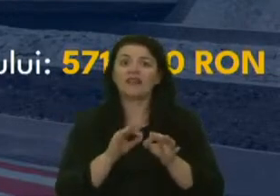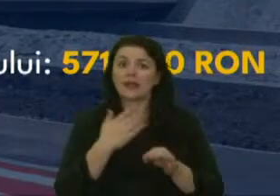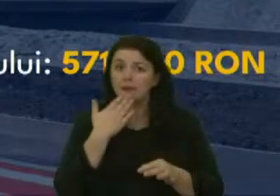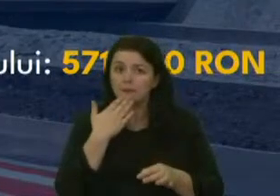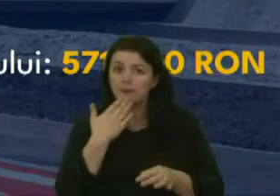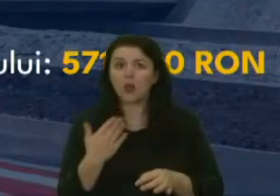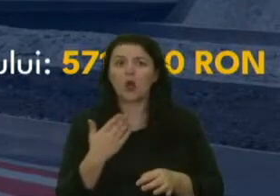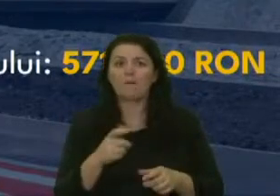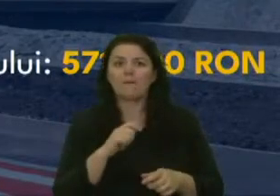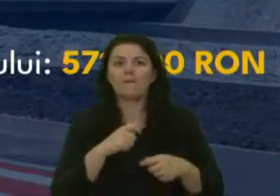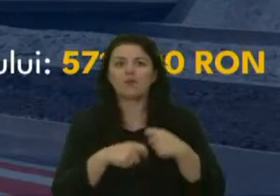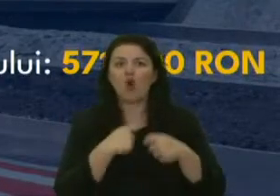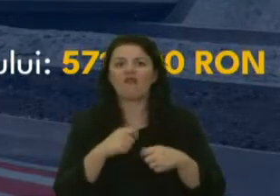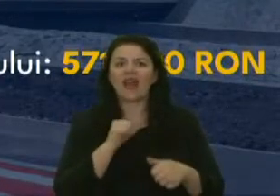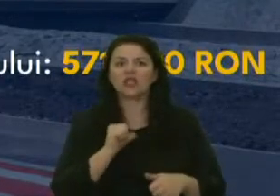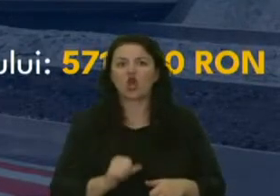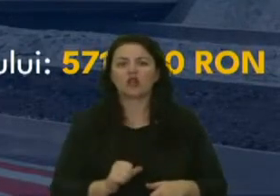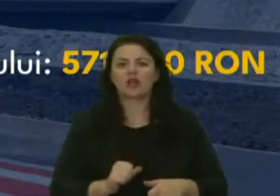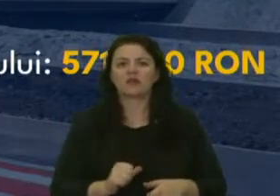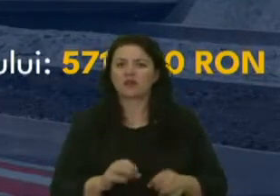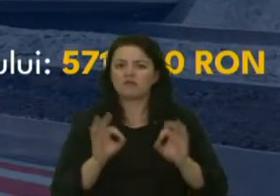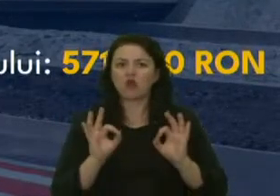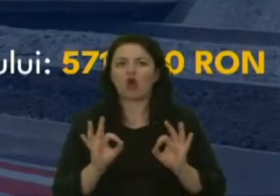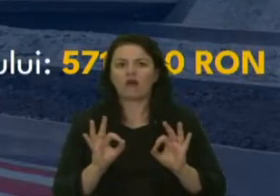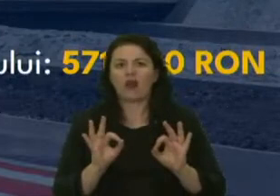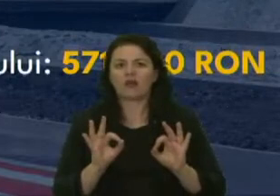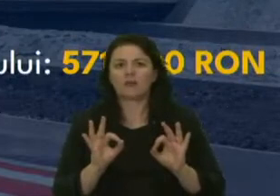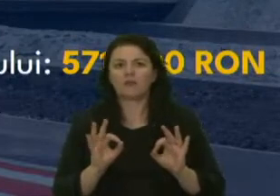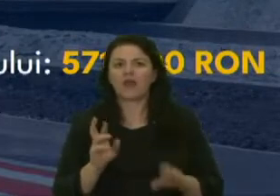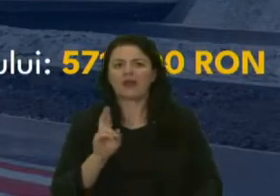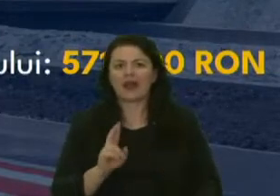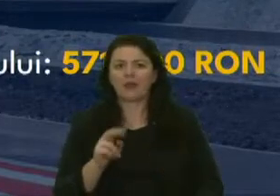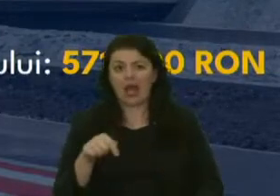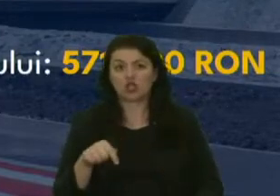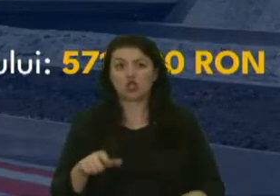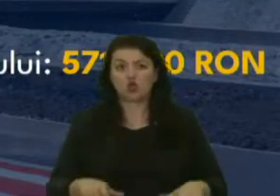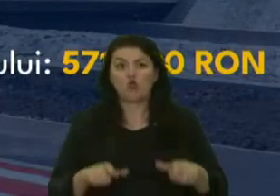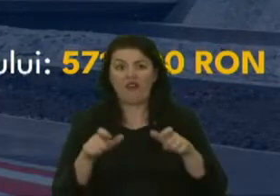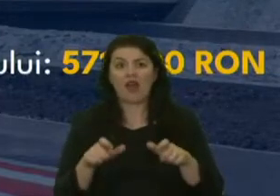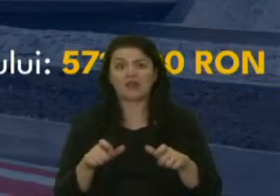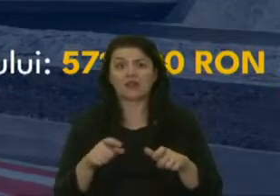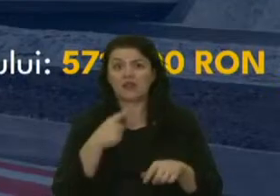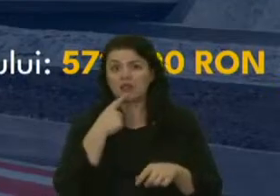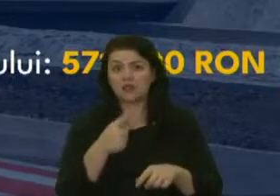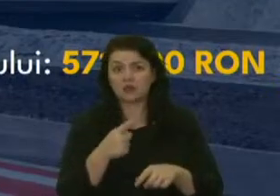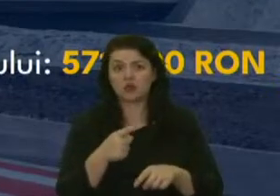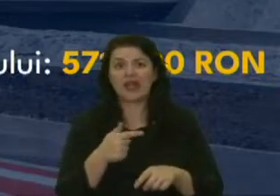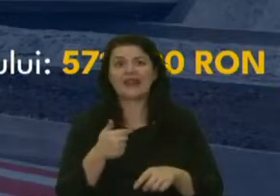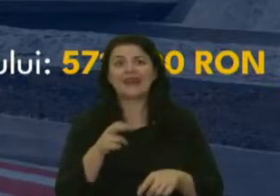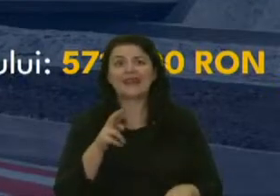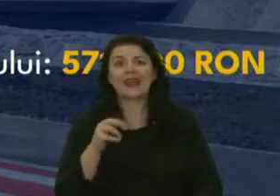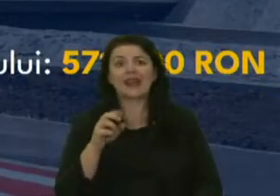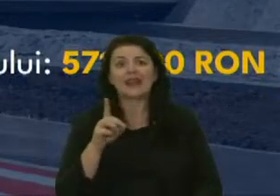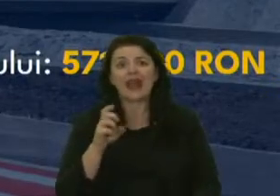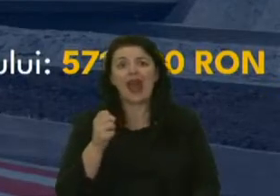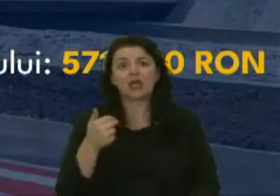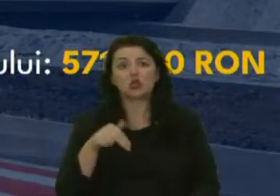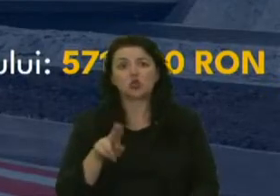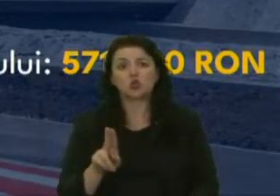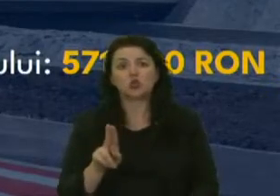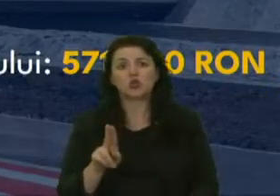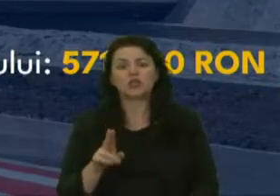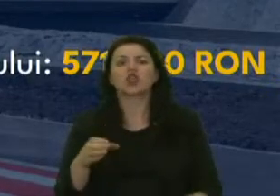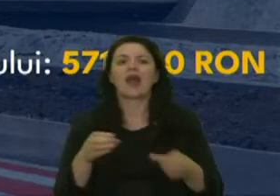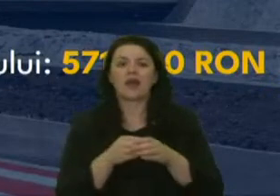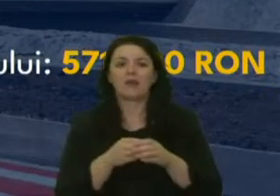profesionalismul cu care livrează lucruri concrete repet acest guvern în speța aici vorbesc de Domnul ministru Grindeanu și echipa domniei sale